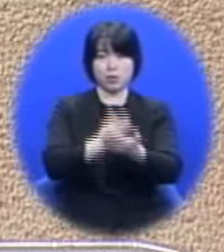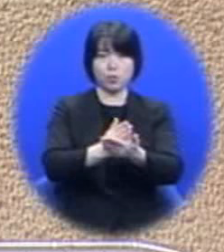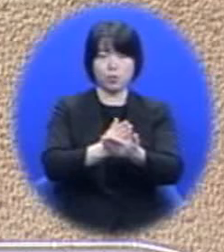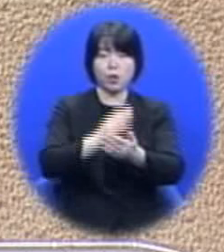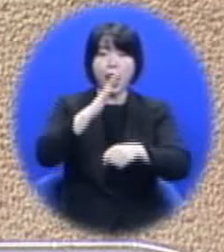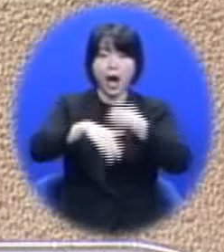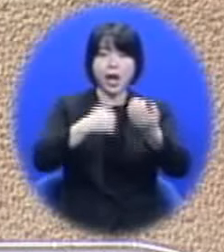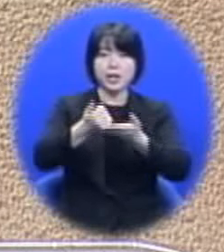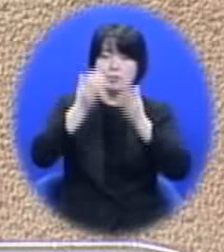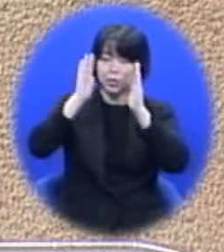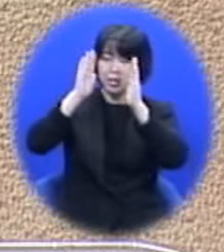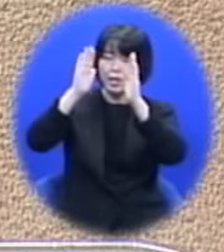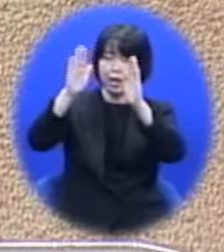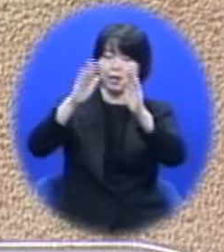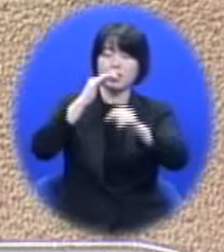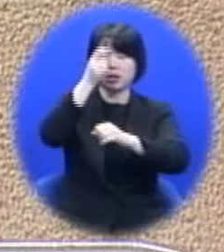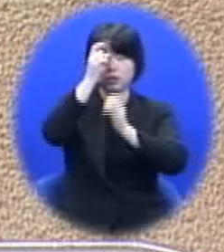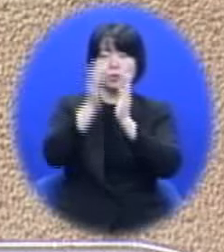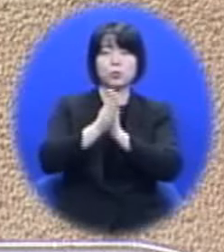기도하라.